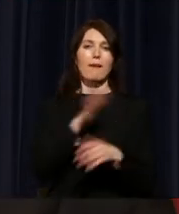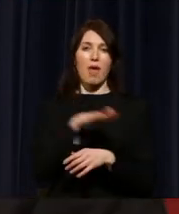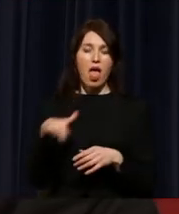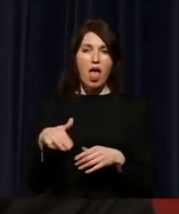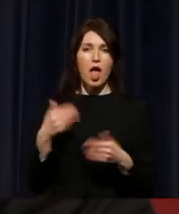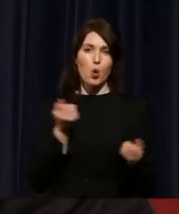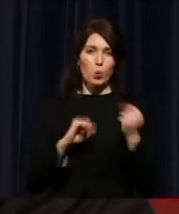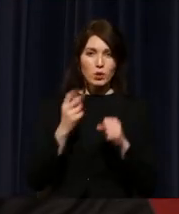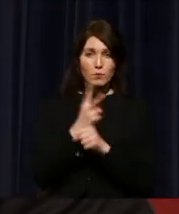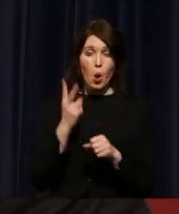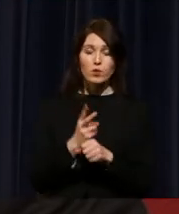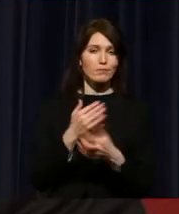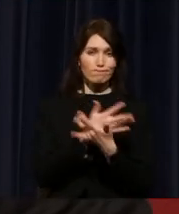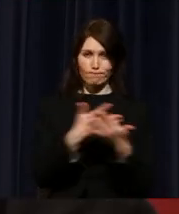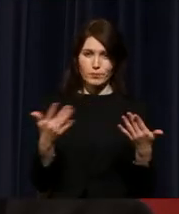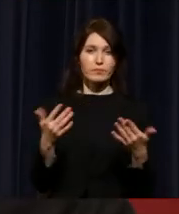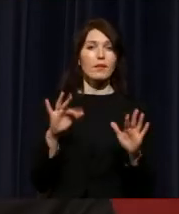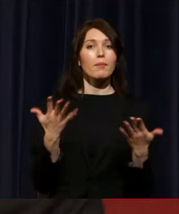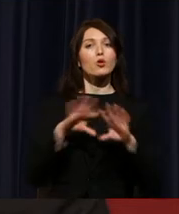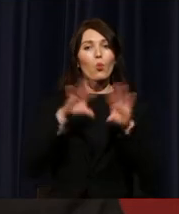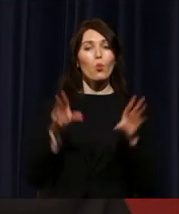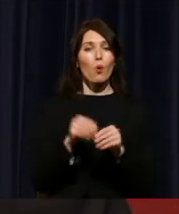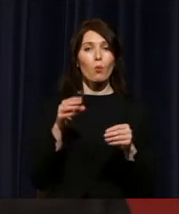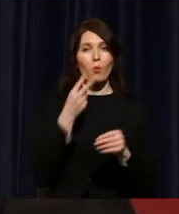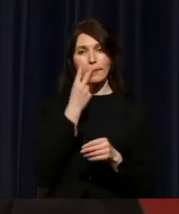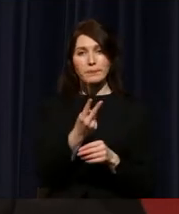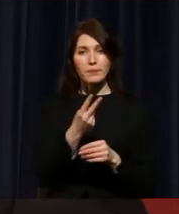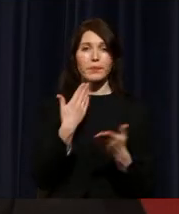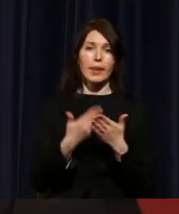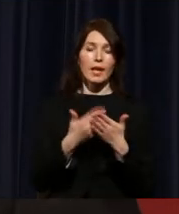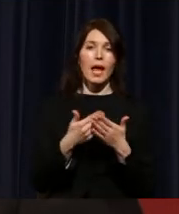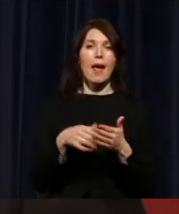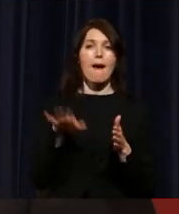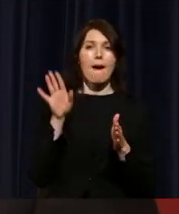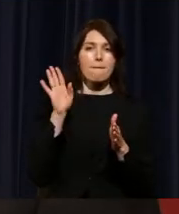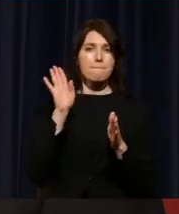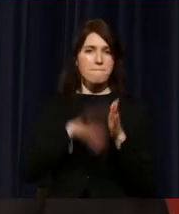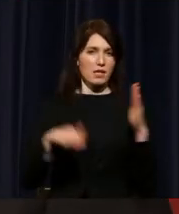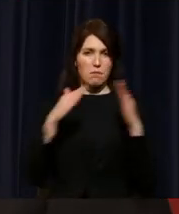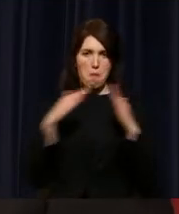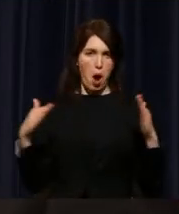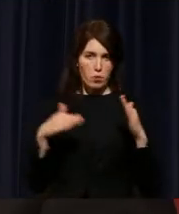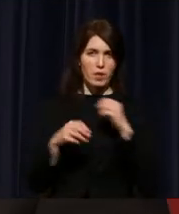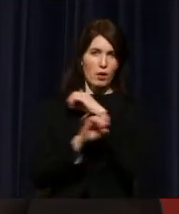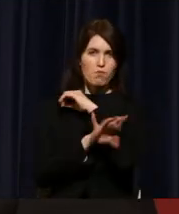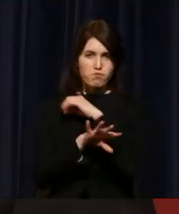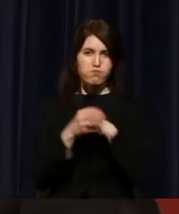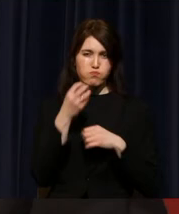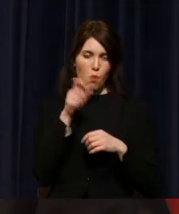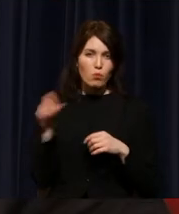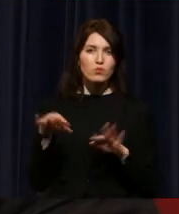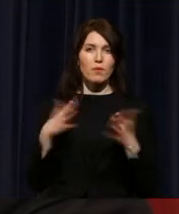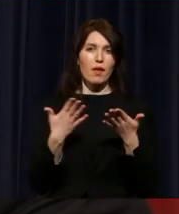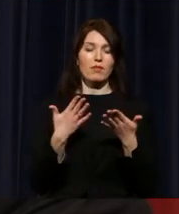ar funkcionālām traucējumiem, bet tomēr, kopumā ņemot, nu, kaut tai piemēram bezpajumtnieki un tāda acīm redzami